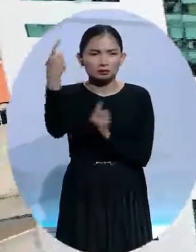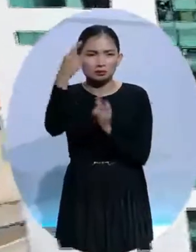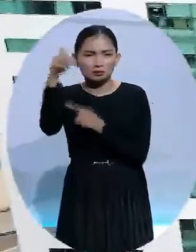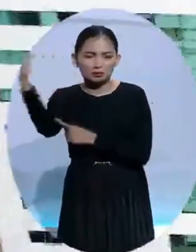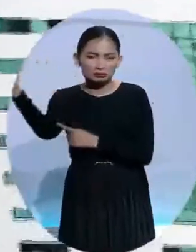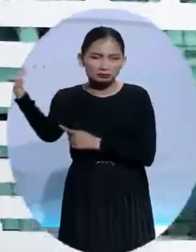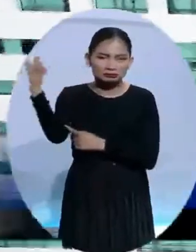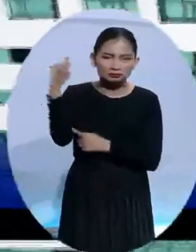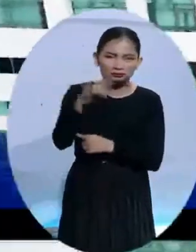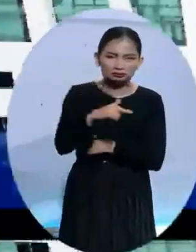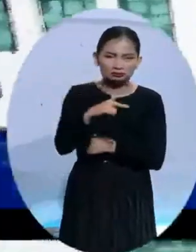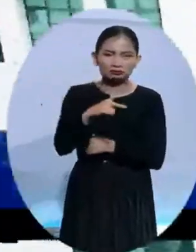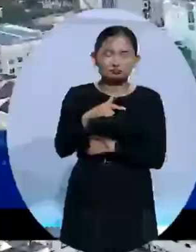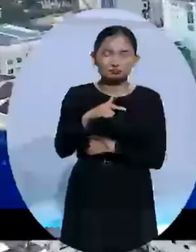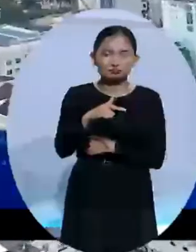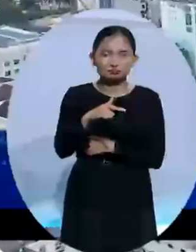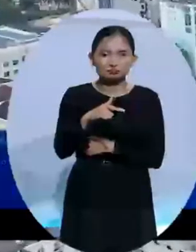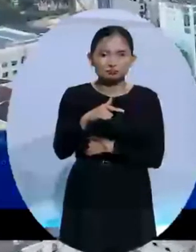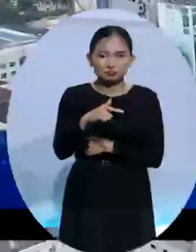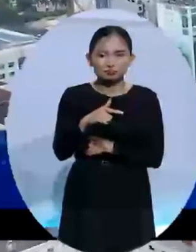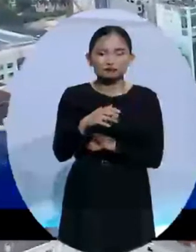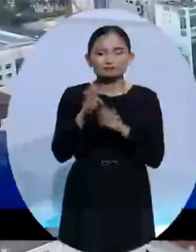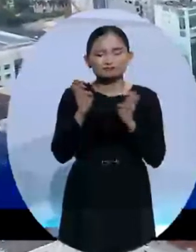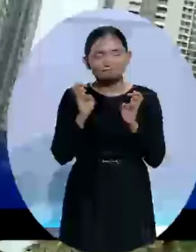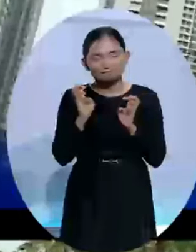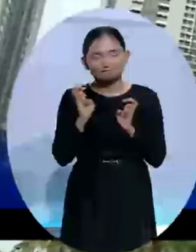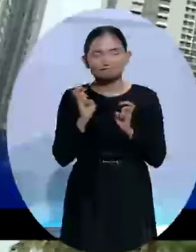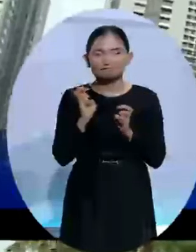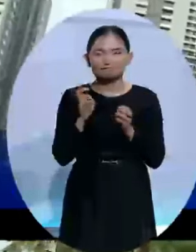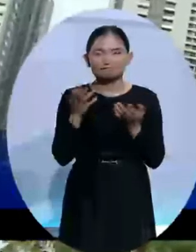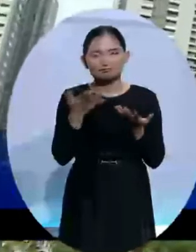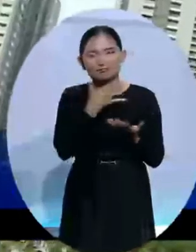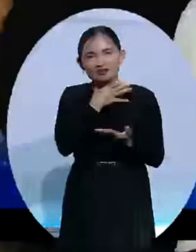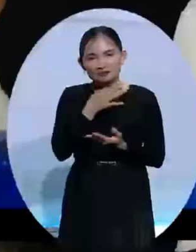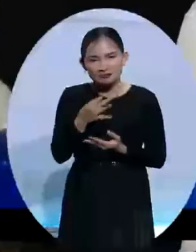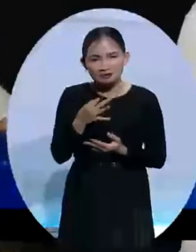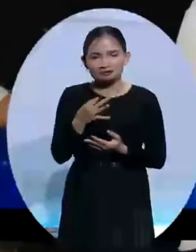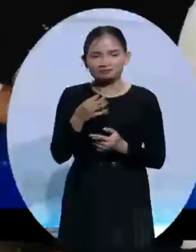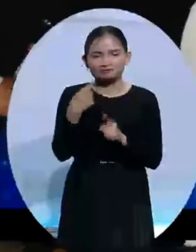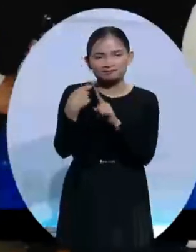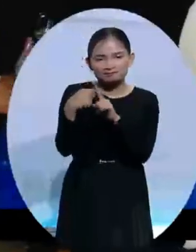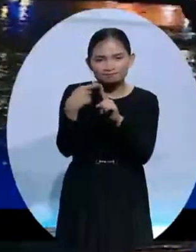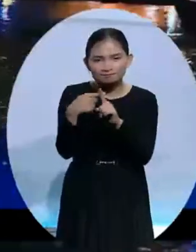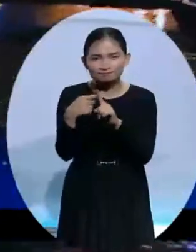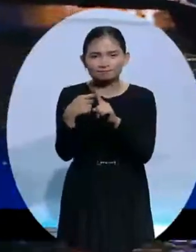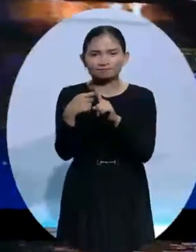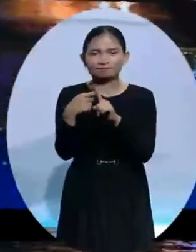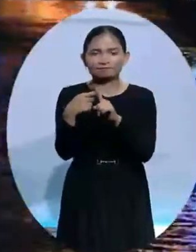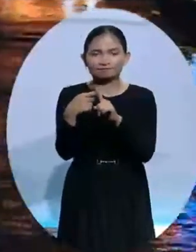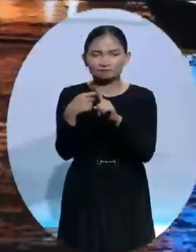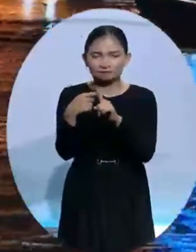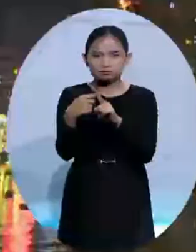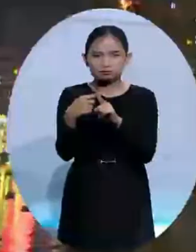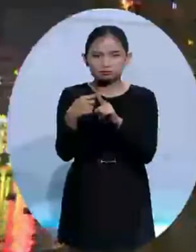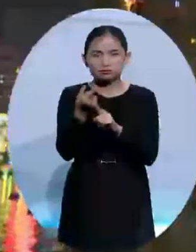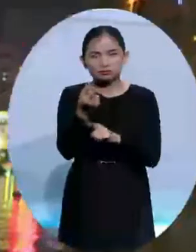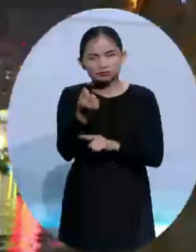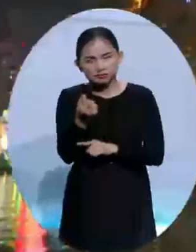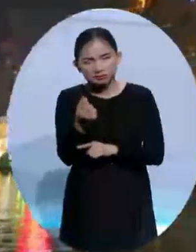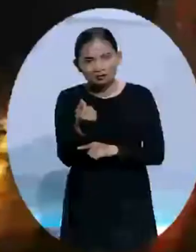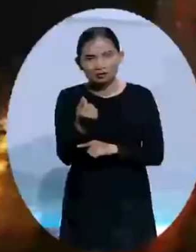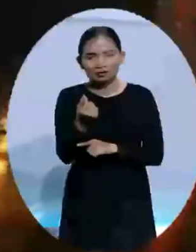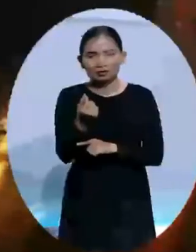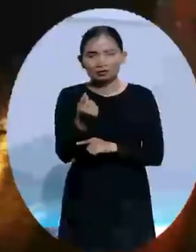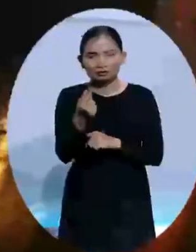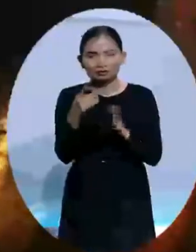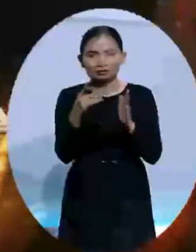vụ và cả ngành du lịch hứa hẹn mang đến tín hiệu tích cực, sự sôi động cho thị trường du lịch, từ đó khôi phục doanh thu cho ngành công nghiệp không khói